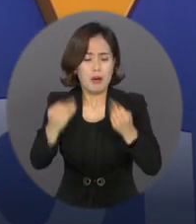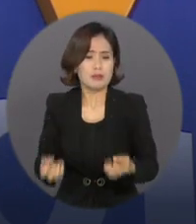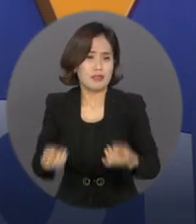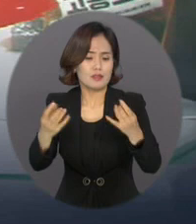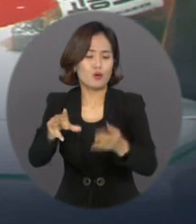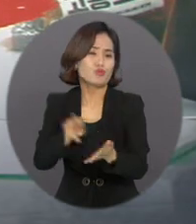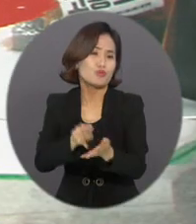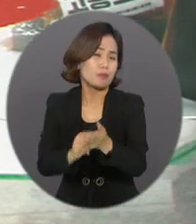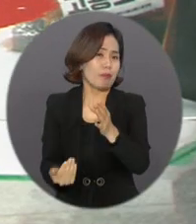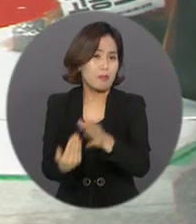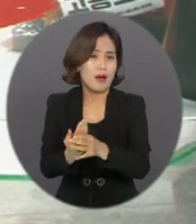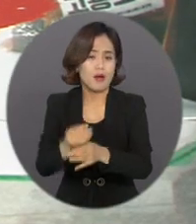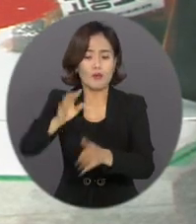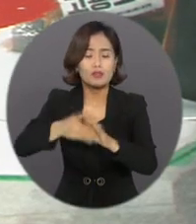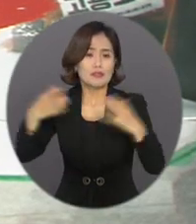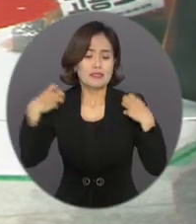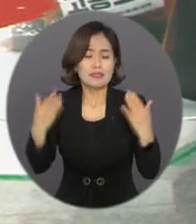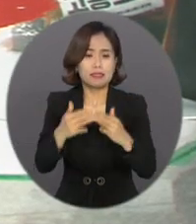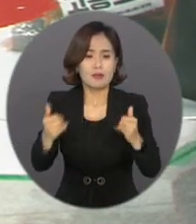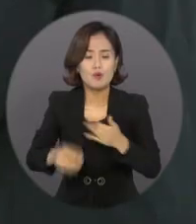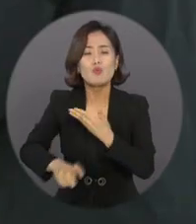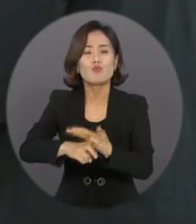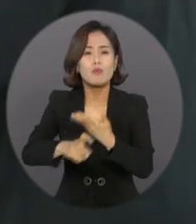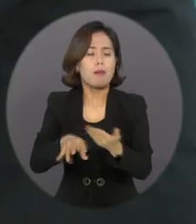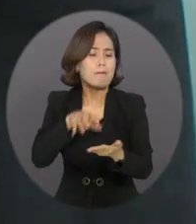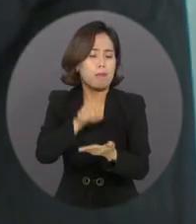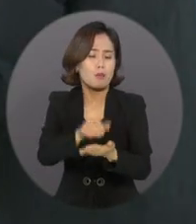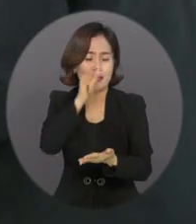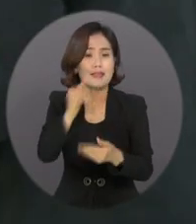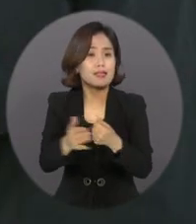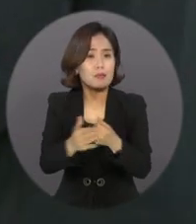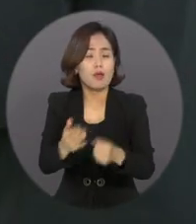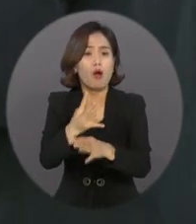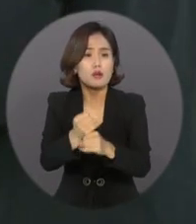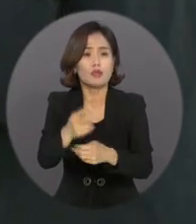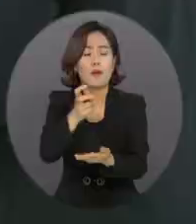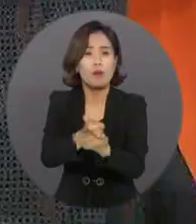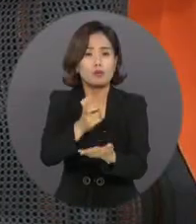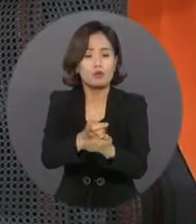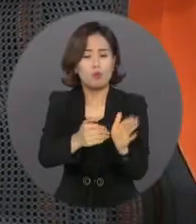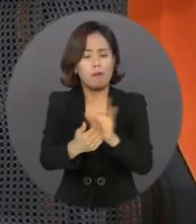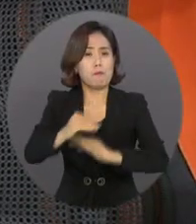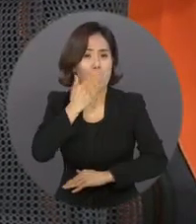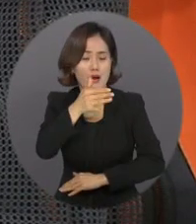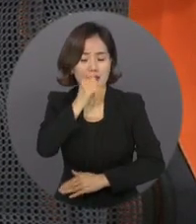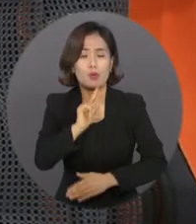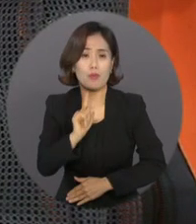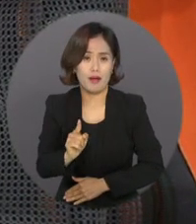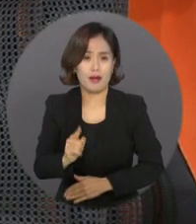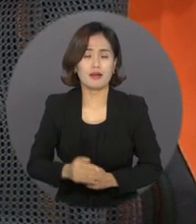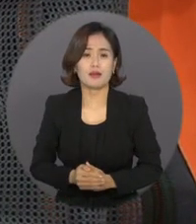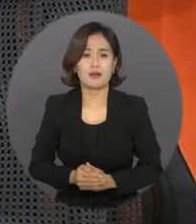행사에 찾으려고. 광주시는 노동자들이 무단 불법 점거를 하고 있기 때문에 언제든 법적 대응에 나설 수도 있다고 밝히는